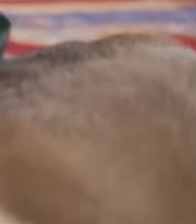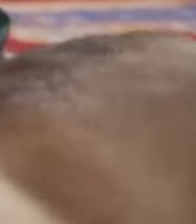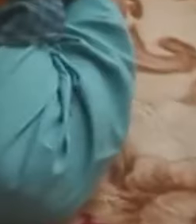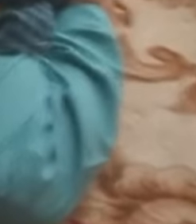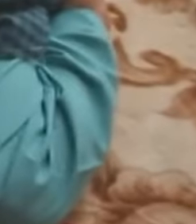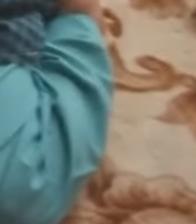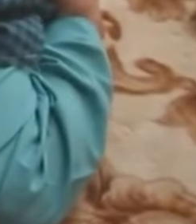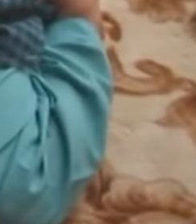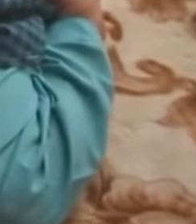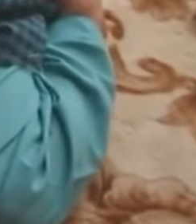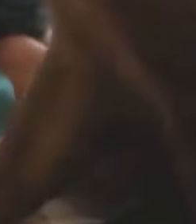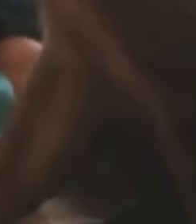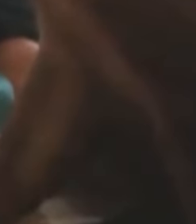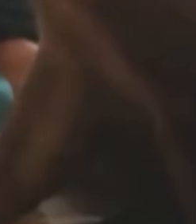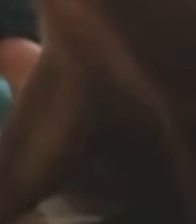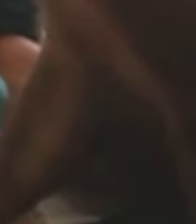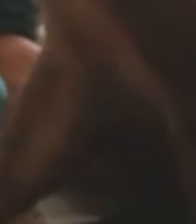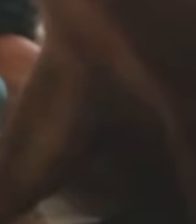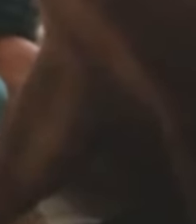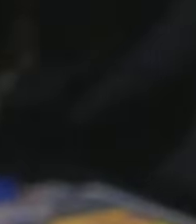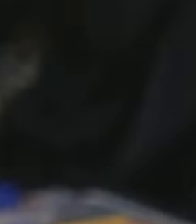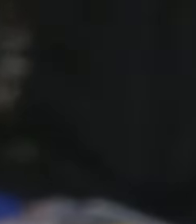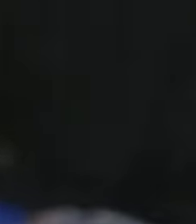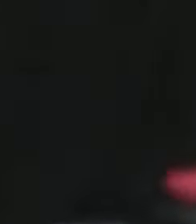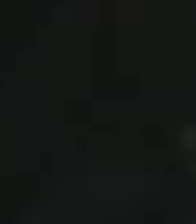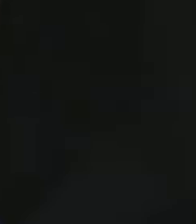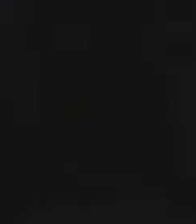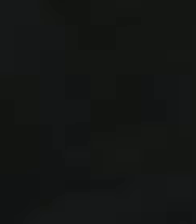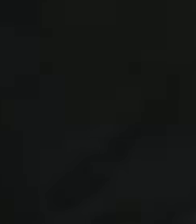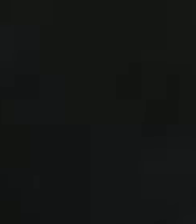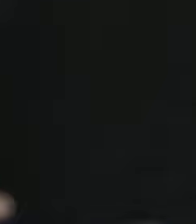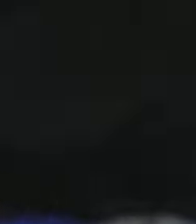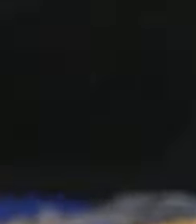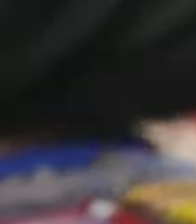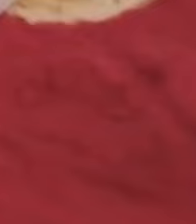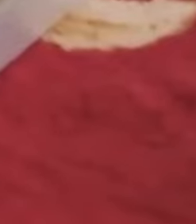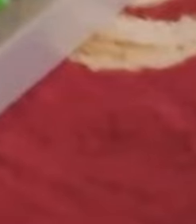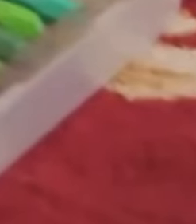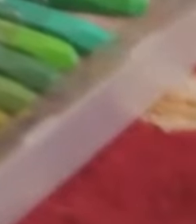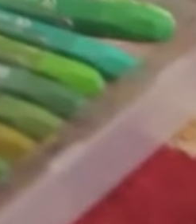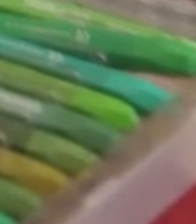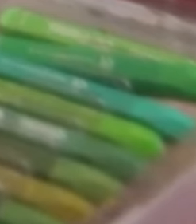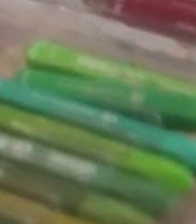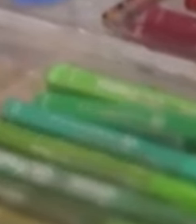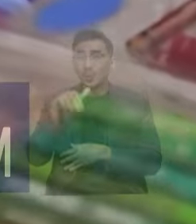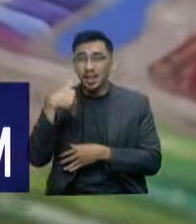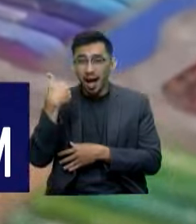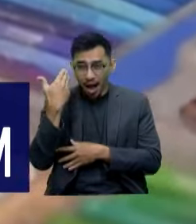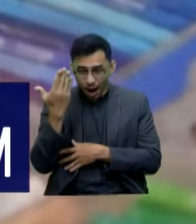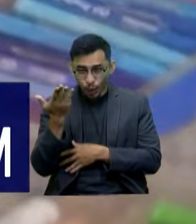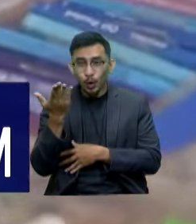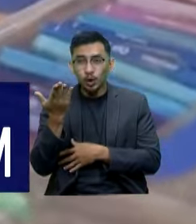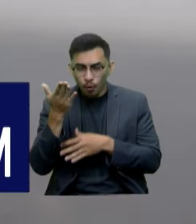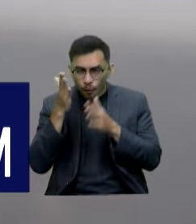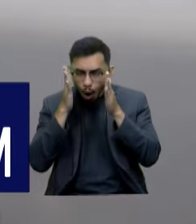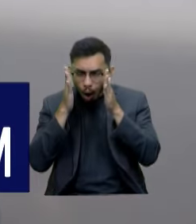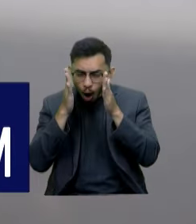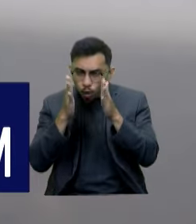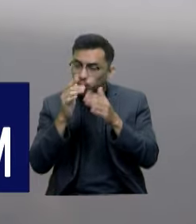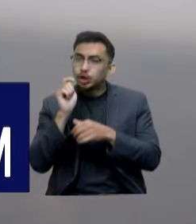ibundanya. Namun di balik keceriaannya, ketika masih berumur 1 tahun, Arfan kecil ternyata susah untuk fokus sewaktu